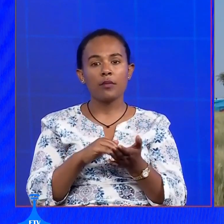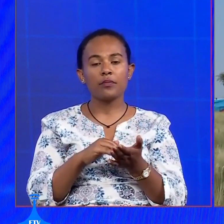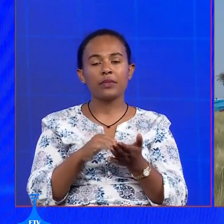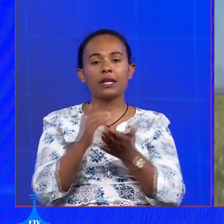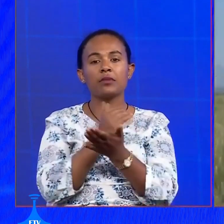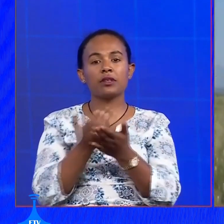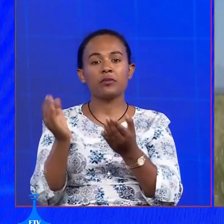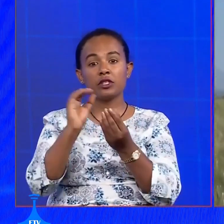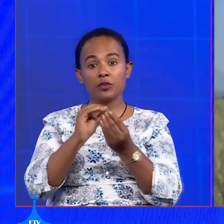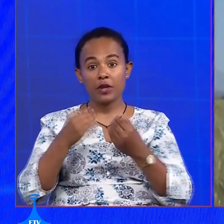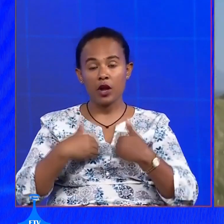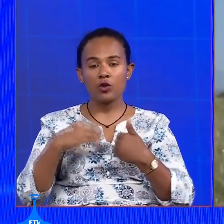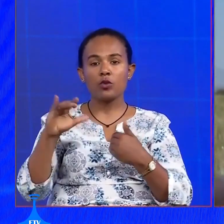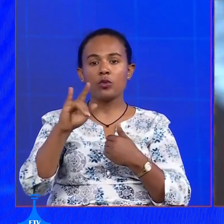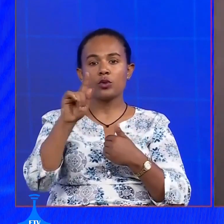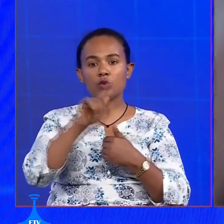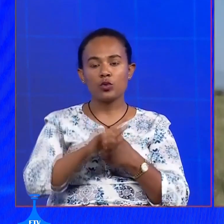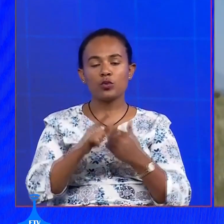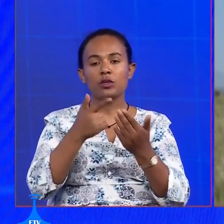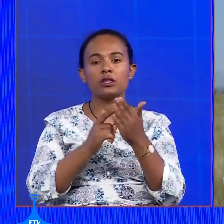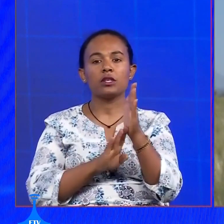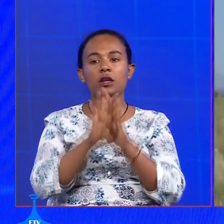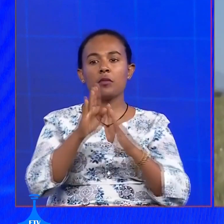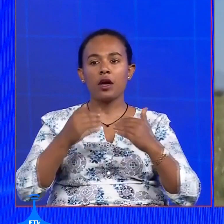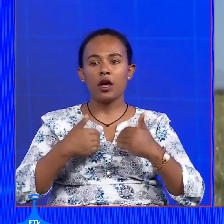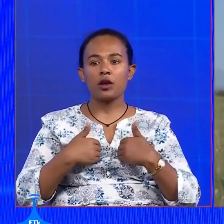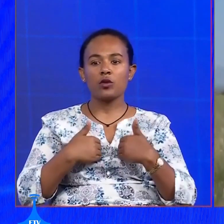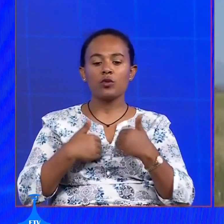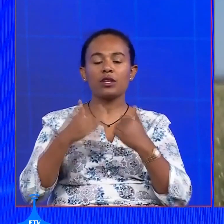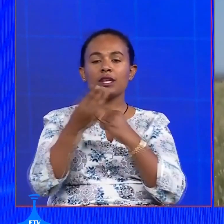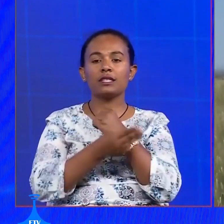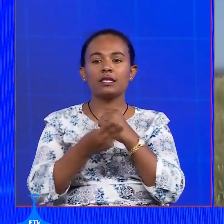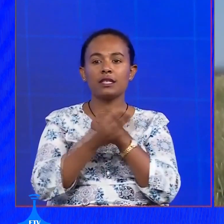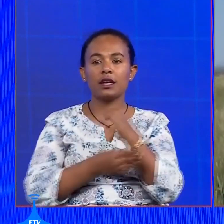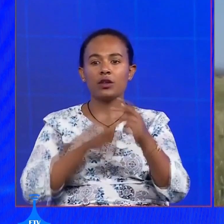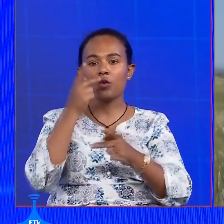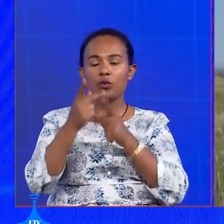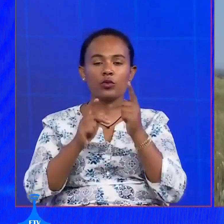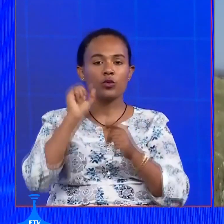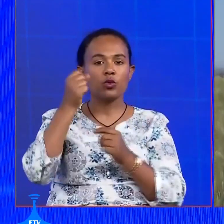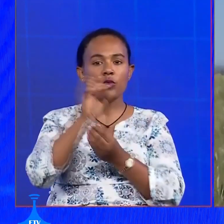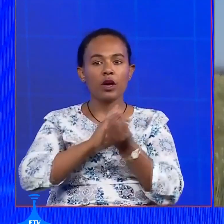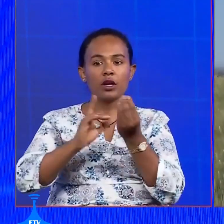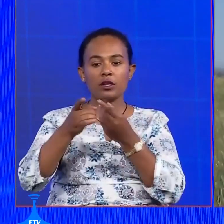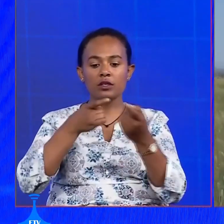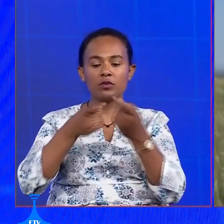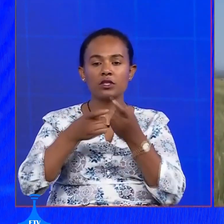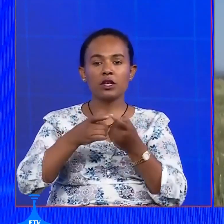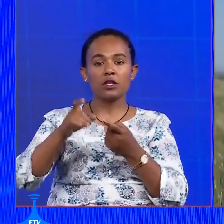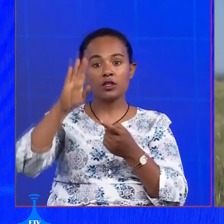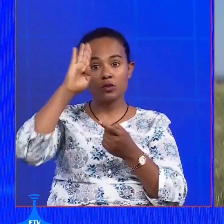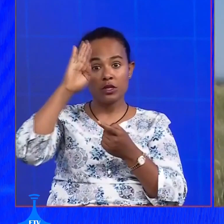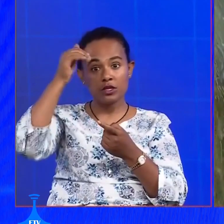ምርት መጨመር አለው በዞኑ በመስኖ እየለማ ያለውን የስንዴ ኩታ ገጠም የጎበኙት የኦሮሚያ ክልል ርዕሰ መስተዳድር ሽመልስ